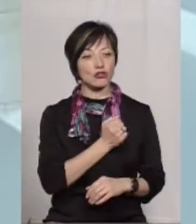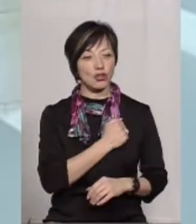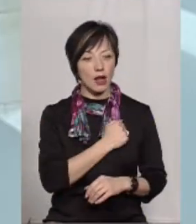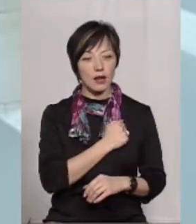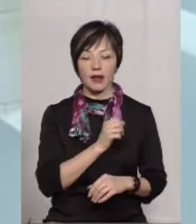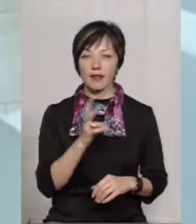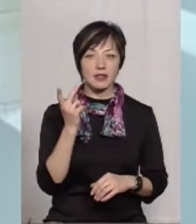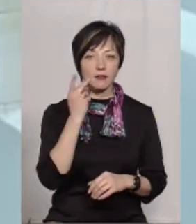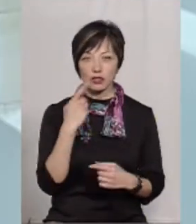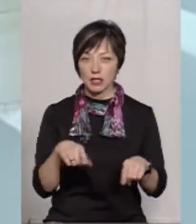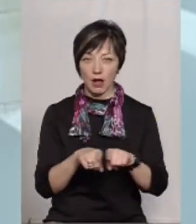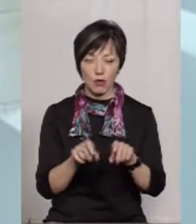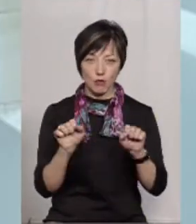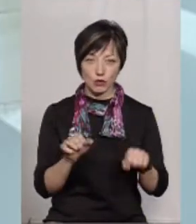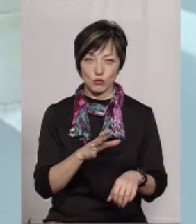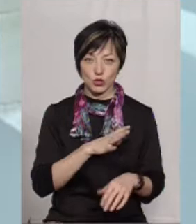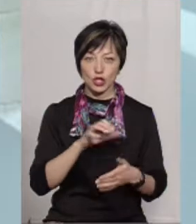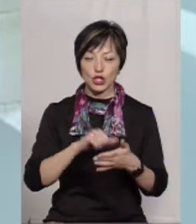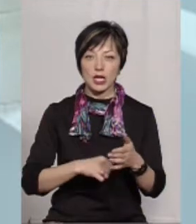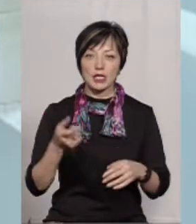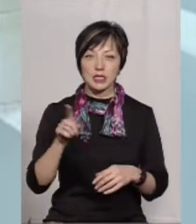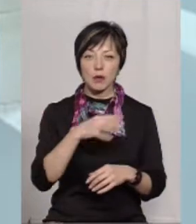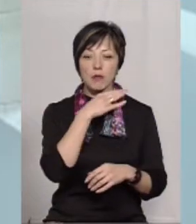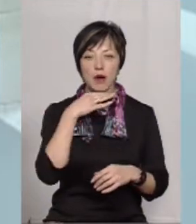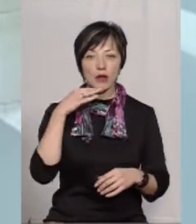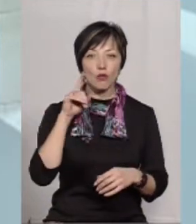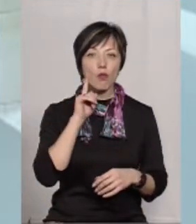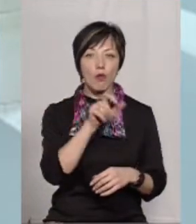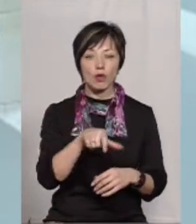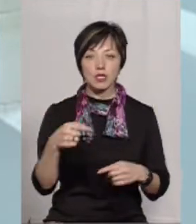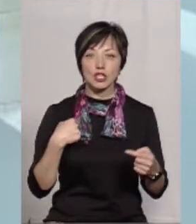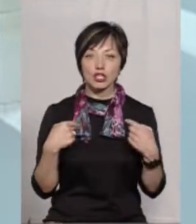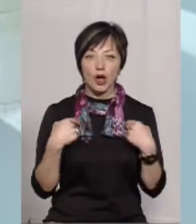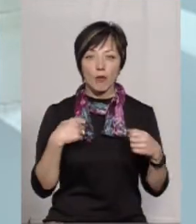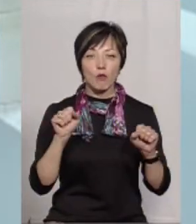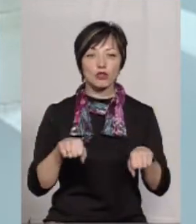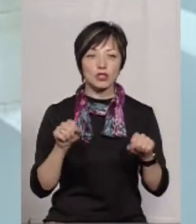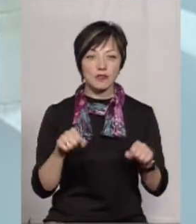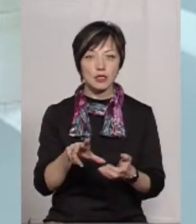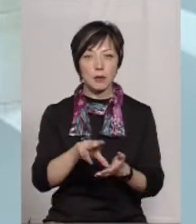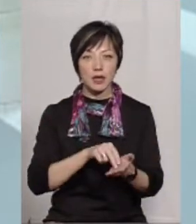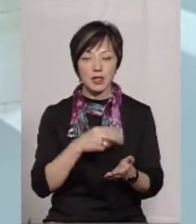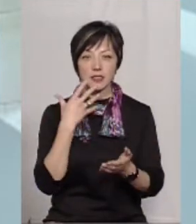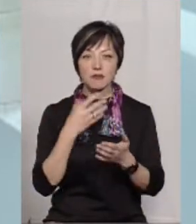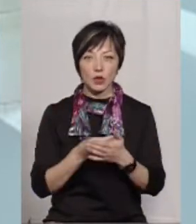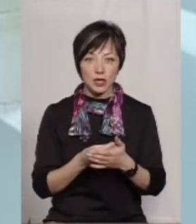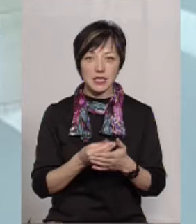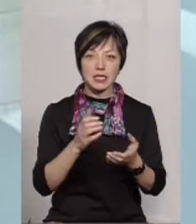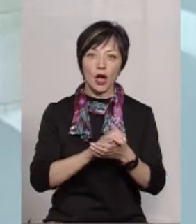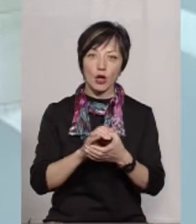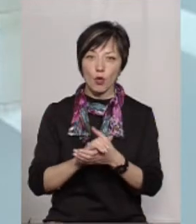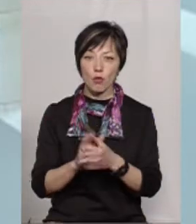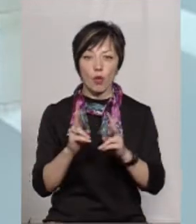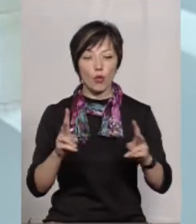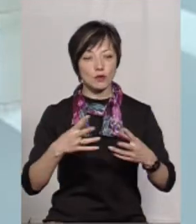жаль, не завжди таке може бути. Через те багато молоді страждає, вони, можливо, за приклад, беруть своїх вже